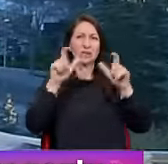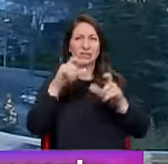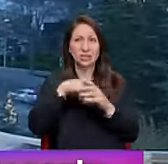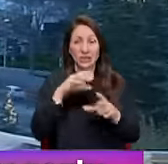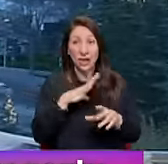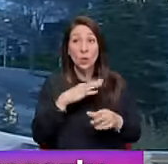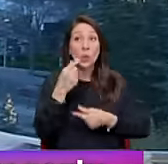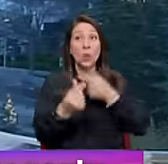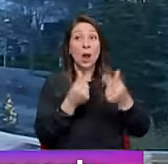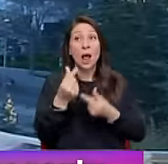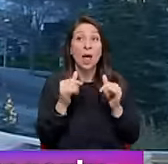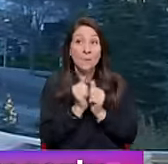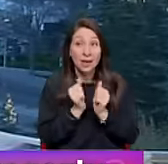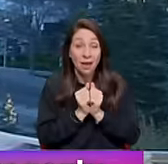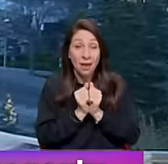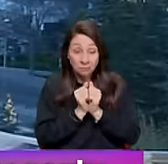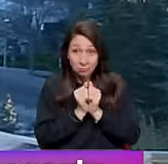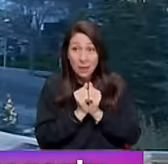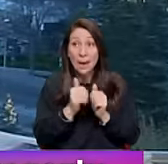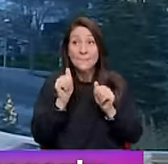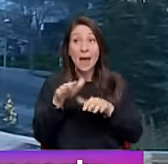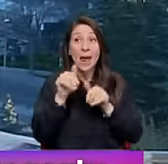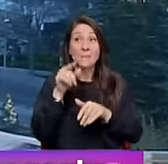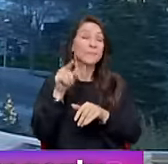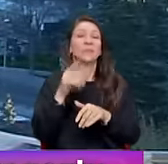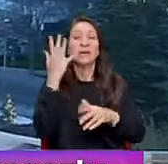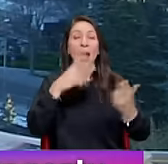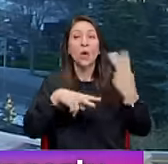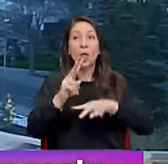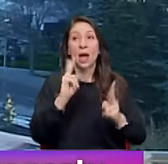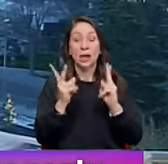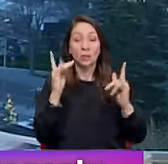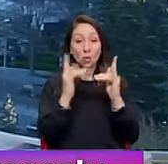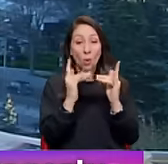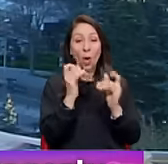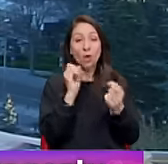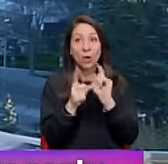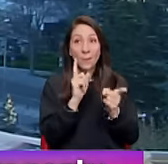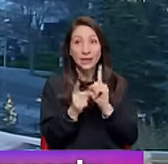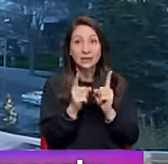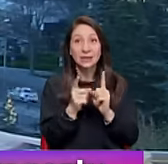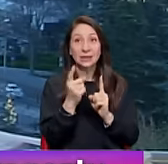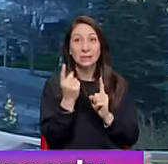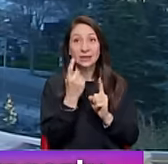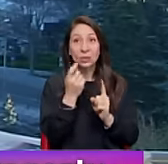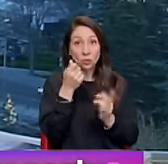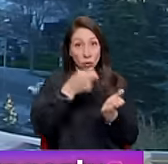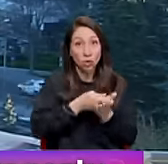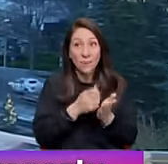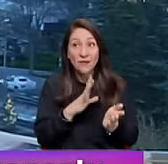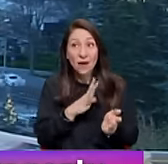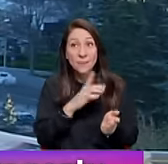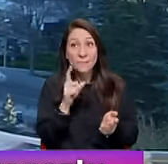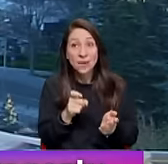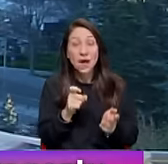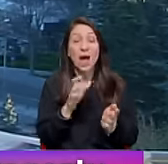alıyor. Uyarılarla birlikte ve bayramda karayollarına ait köprülerde, otoyollarda bir ücret ödemesi olacak